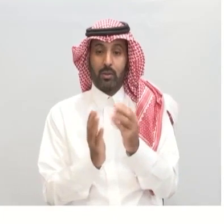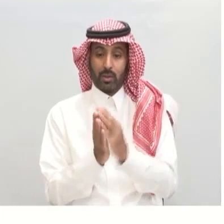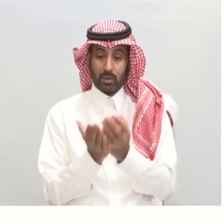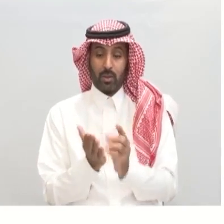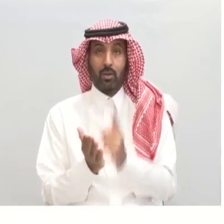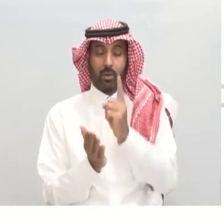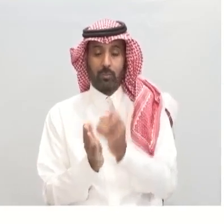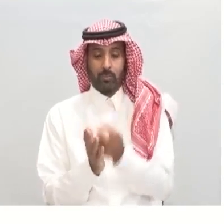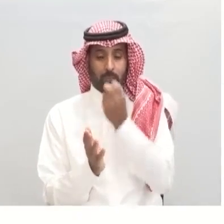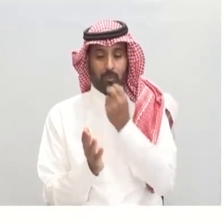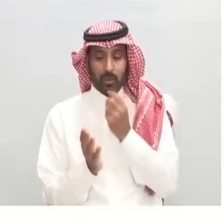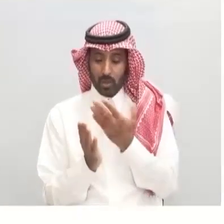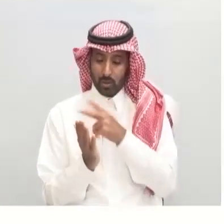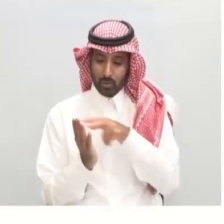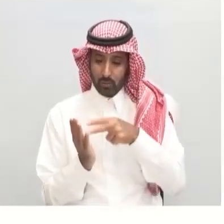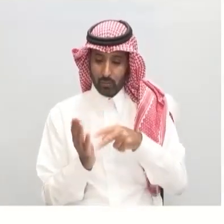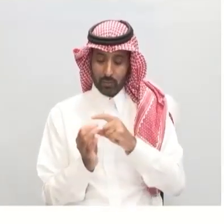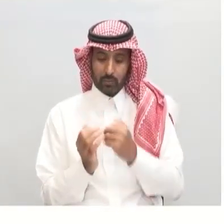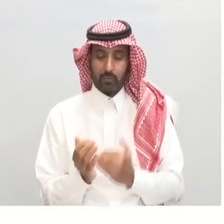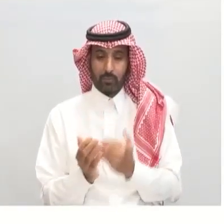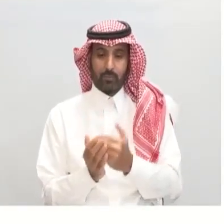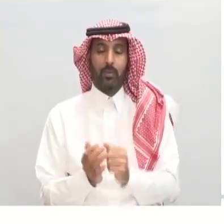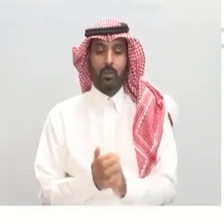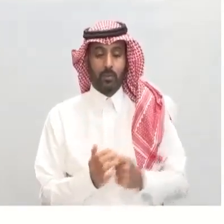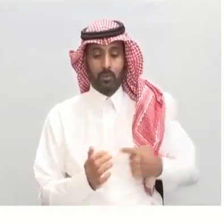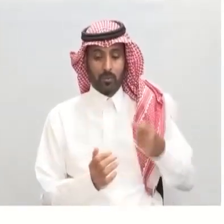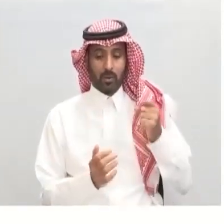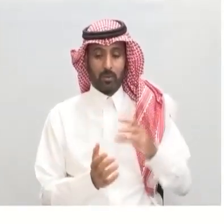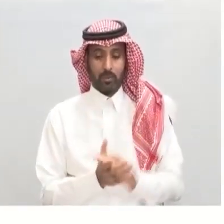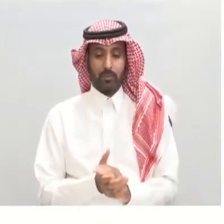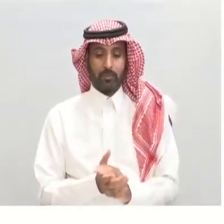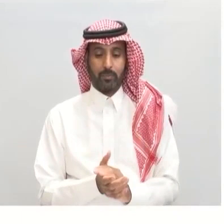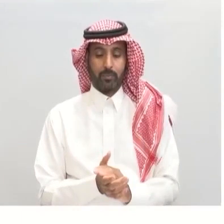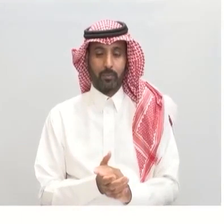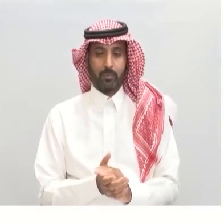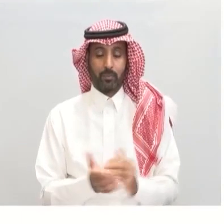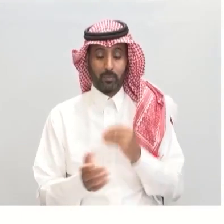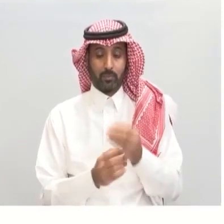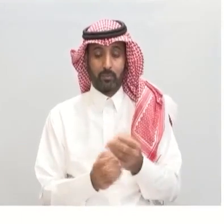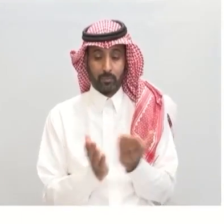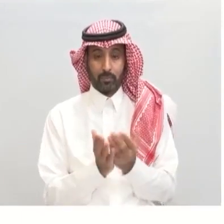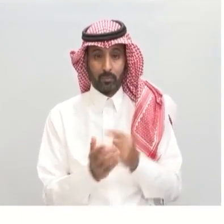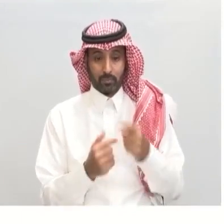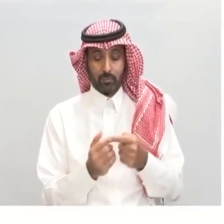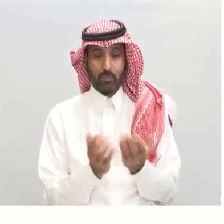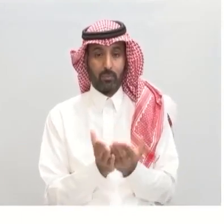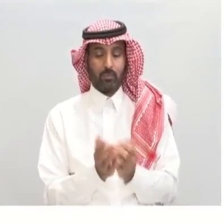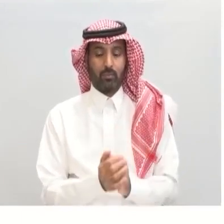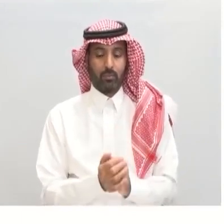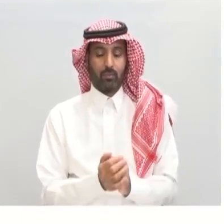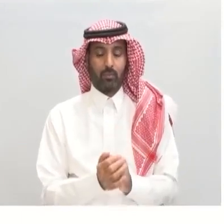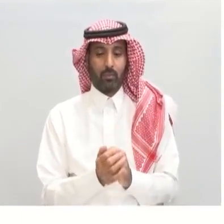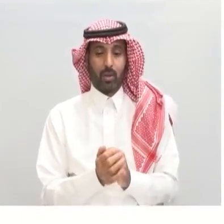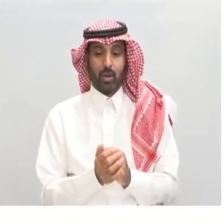في السطور بسم الله الرحمن الرحيم تناولنا في الدرس السابق